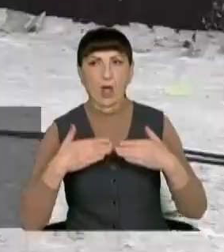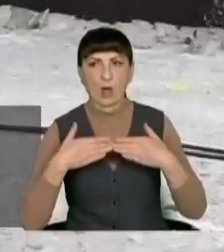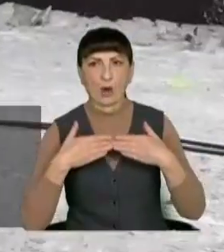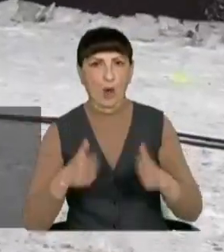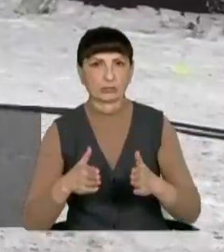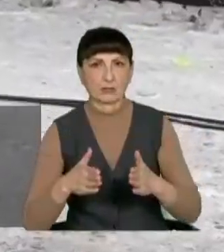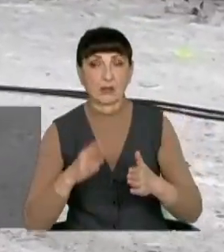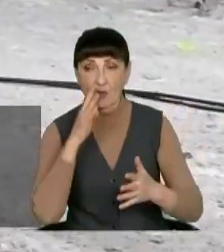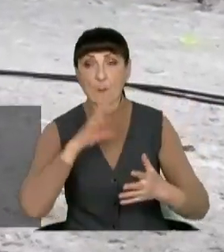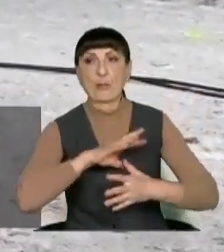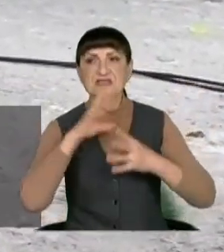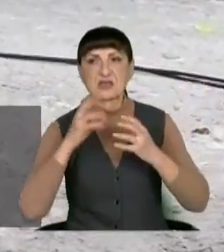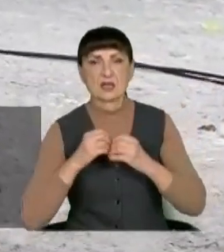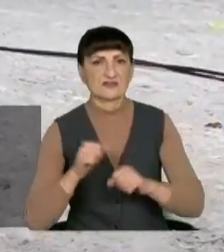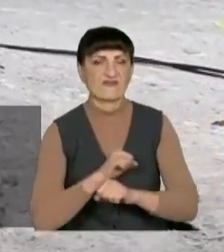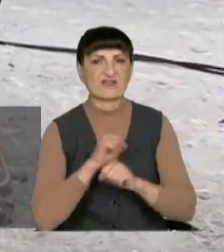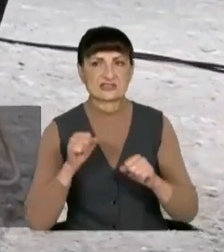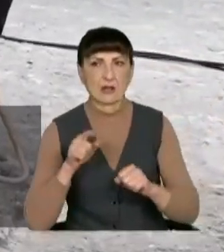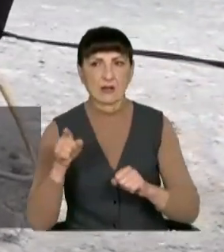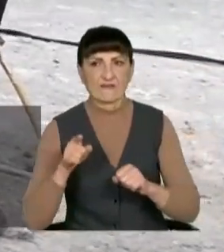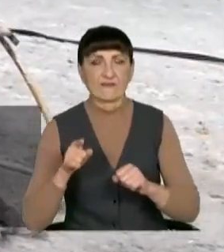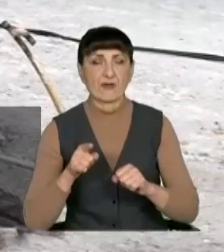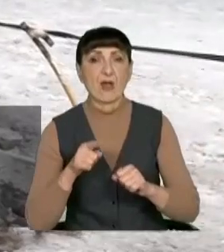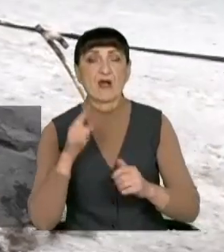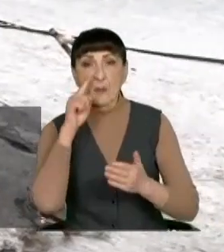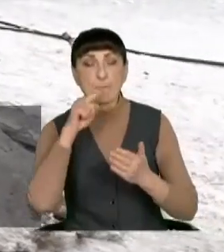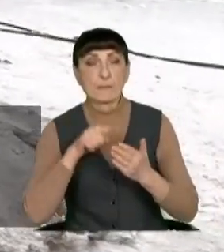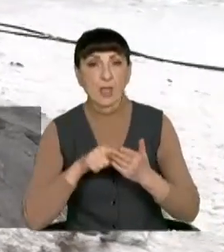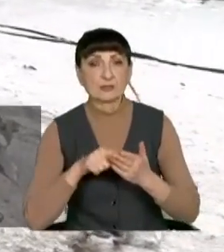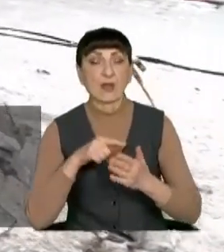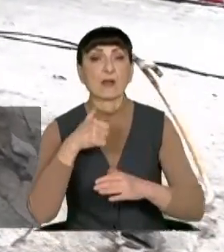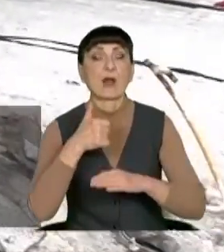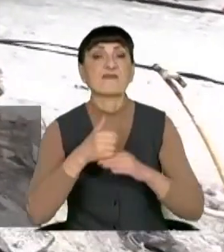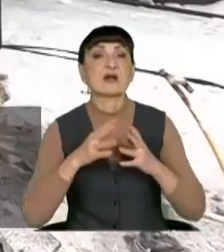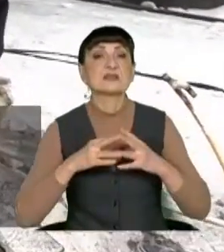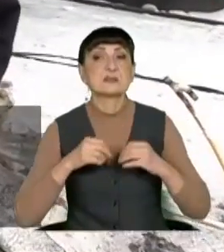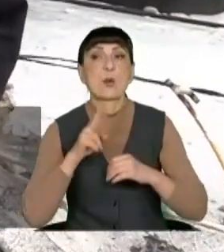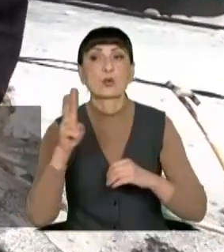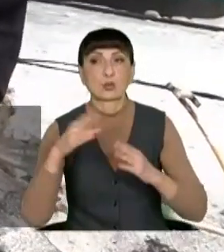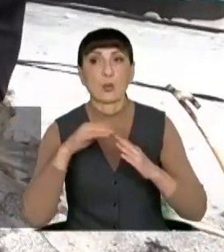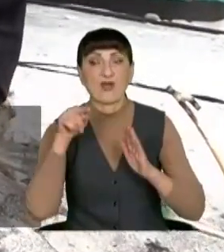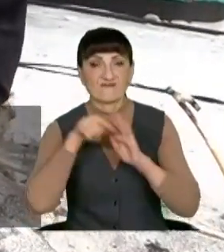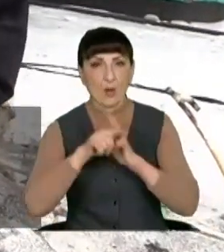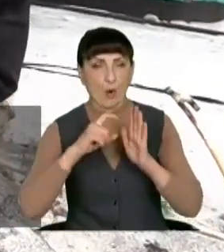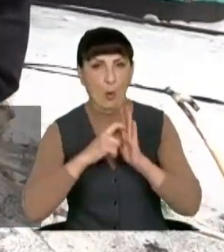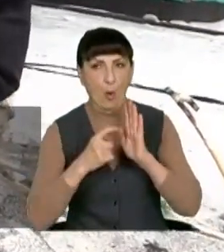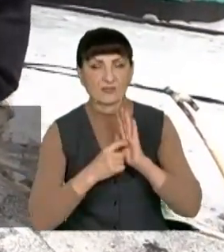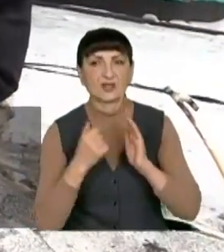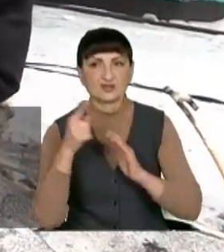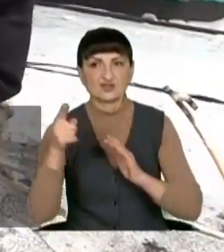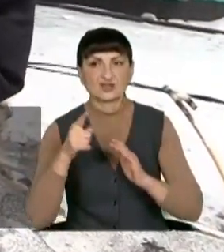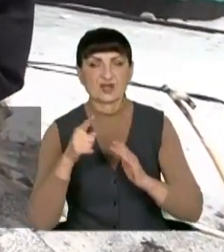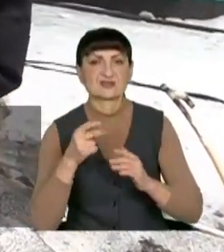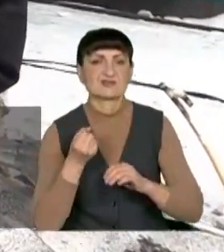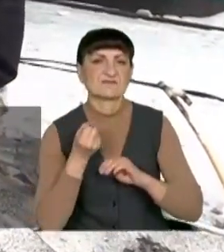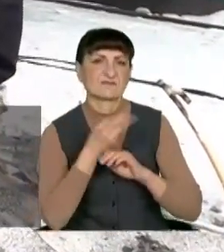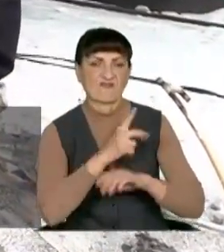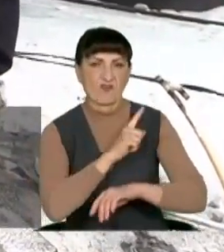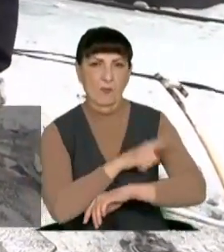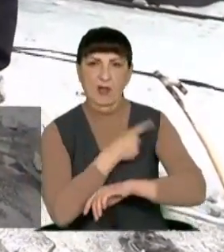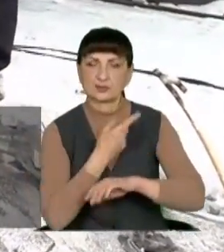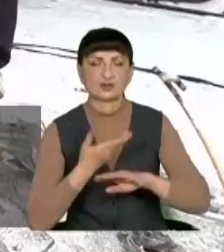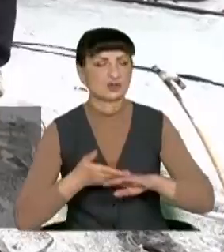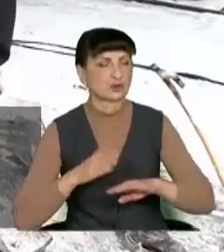выглядит последствия удара взрывной волны. К несчастью, в момент взрыва глава семейства находился в этой комнате и сейчас находится в реанимации в